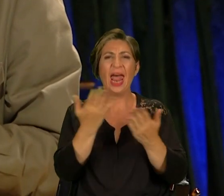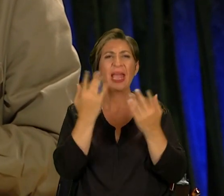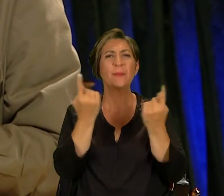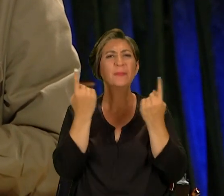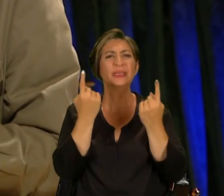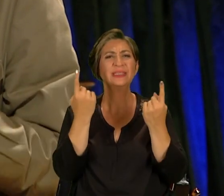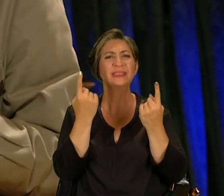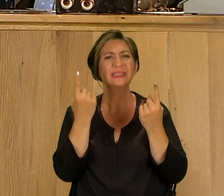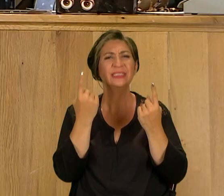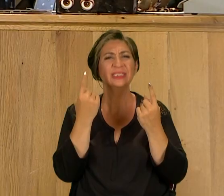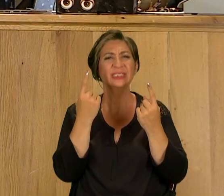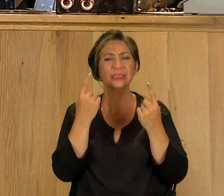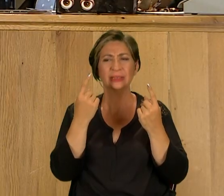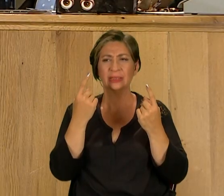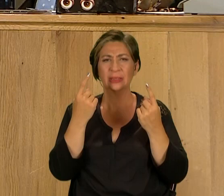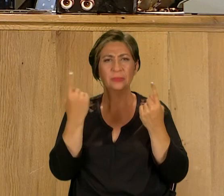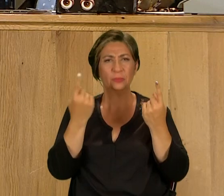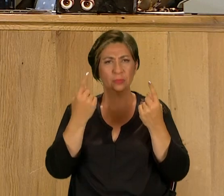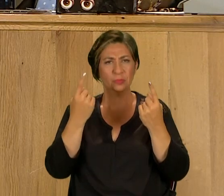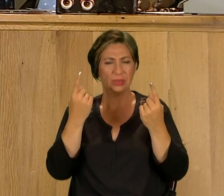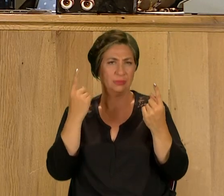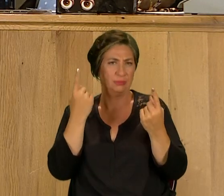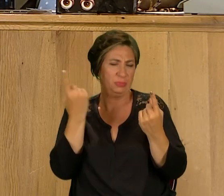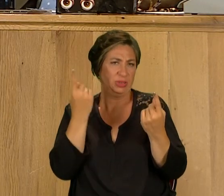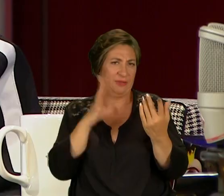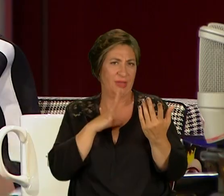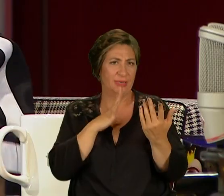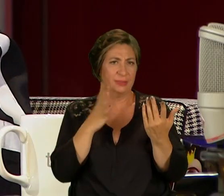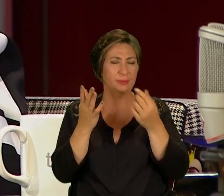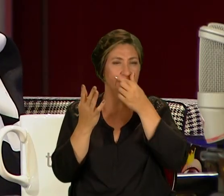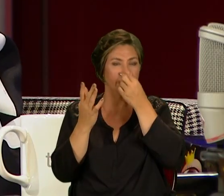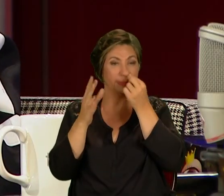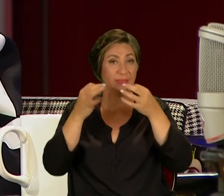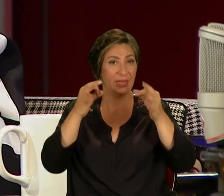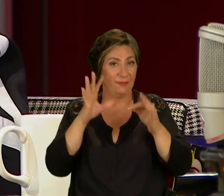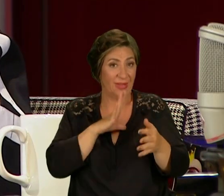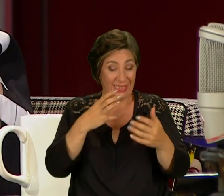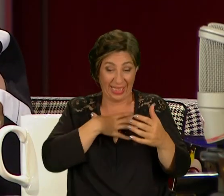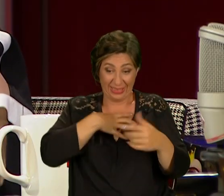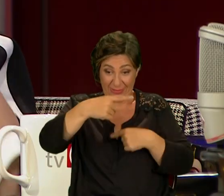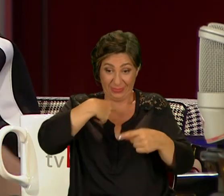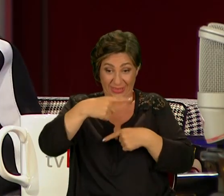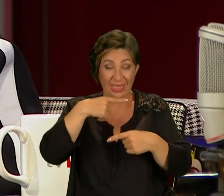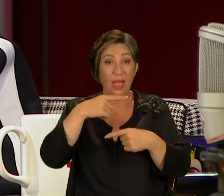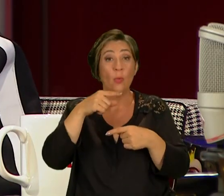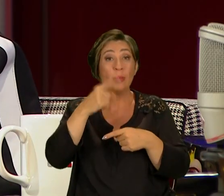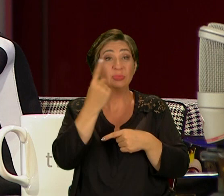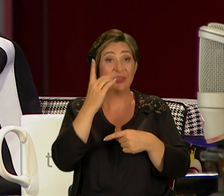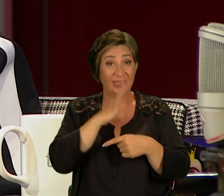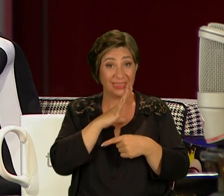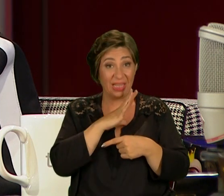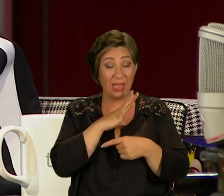bir jenimiz varsa, bir tür jeni yani cevher, böyle bir şeyimiz